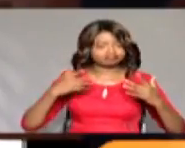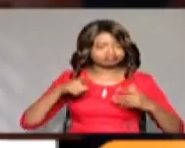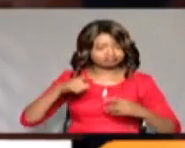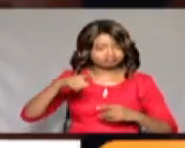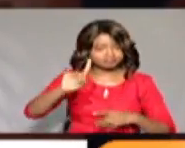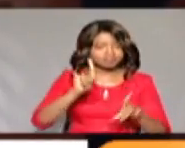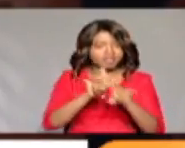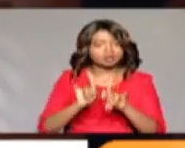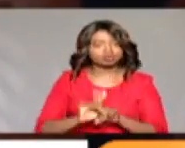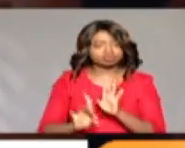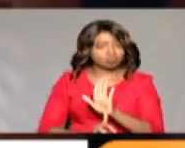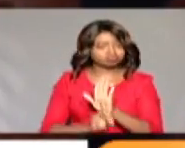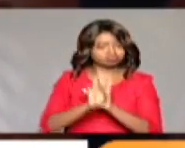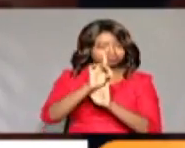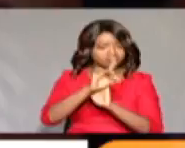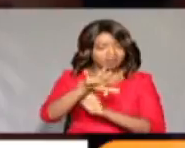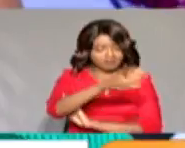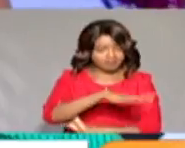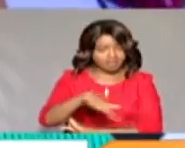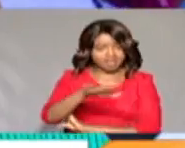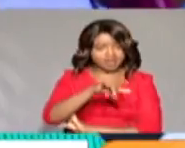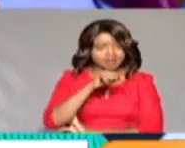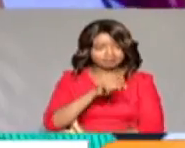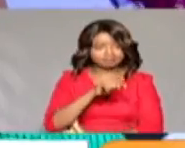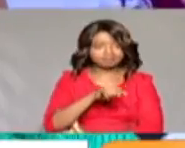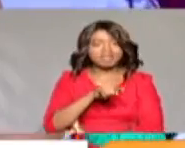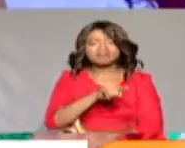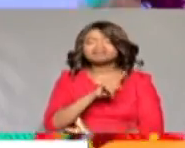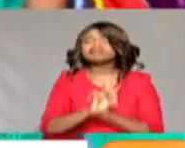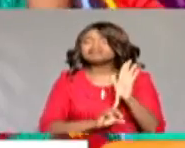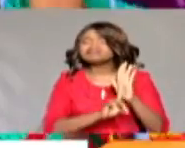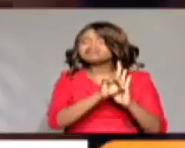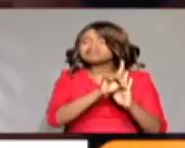development in our region, and they do this